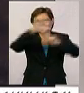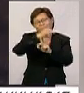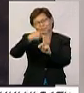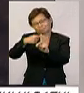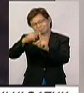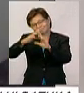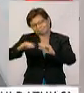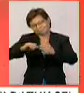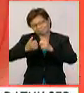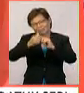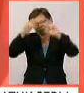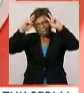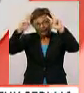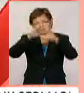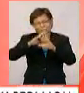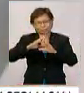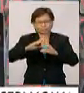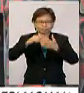positif.